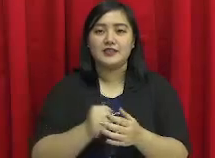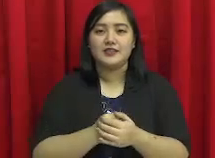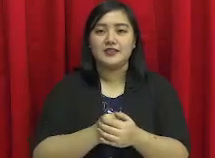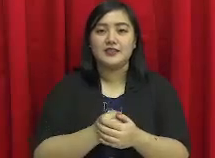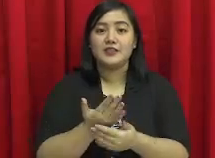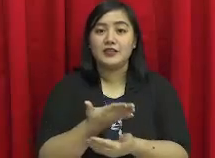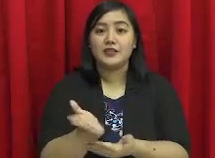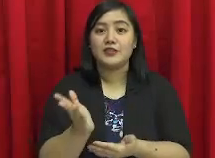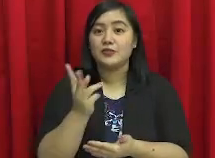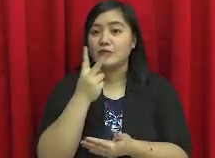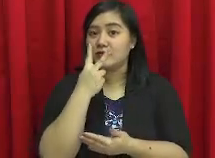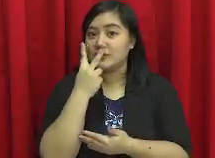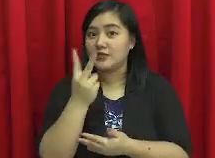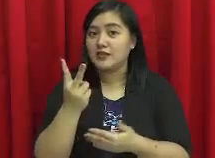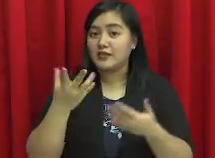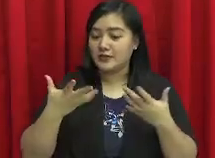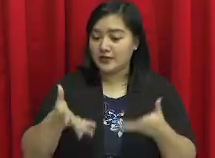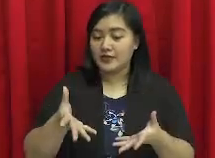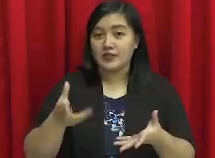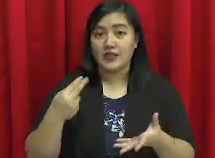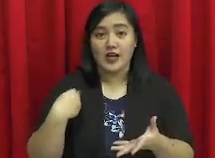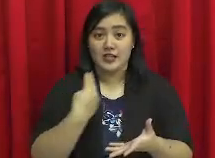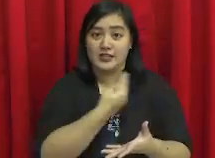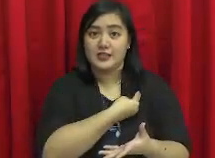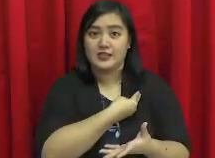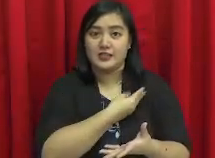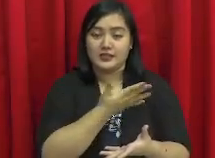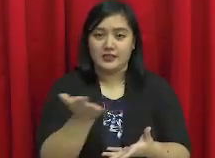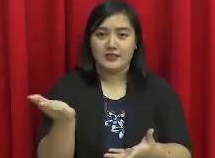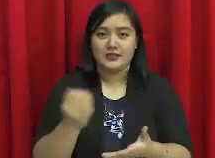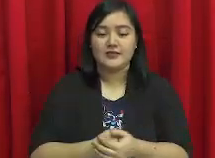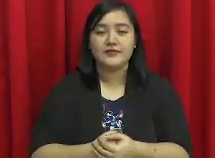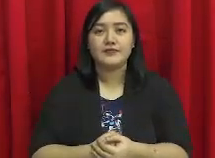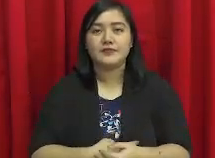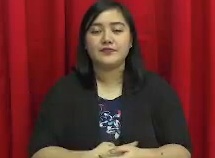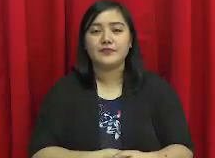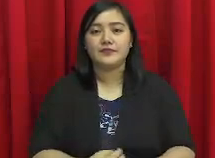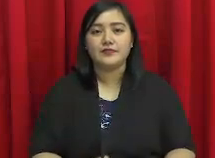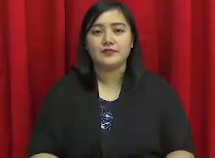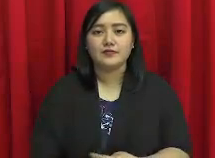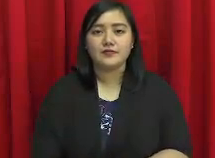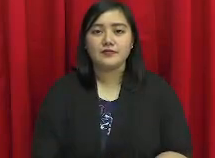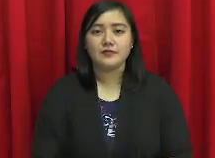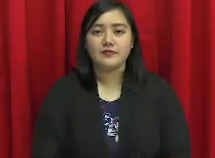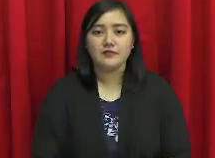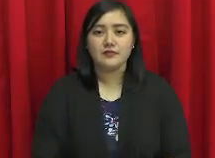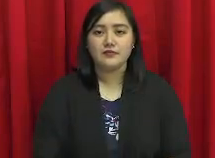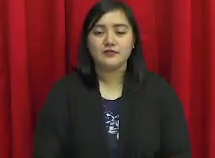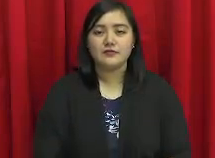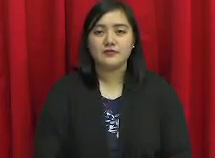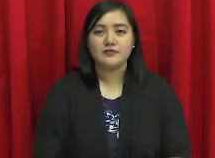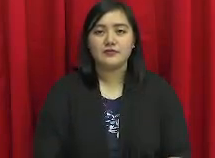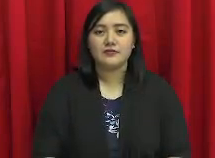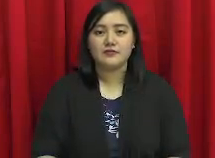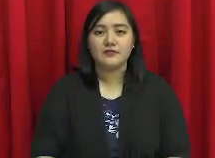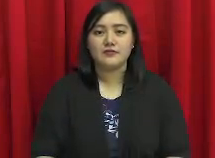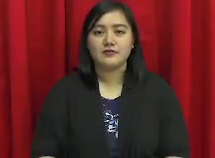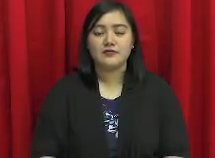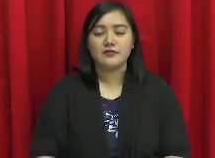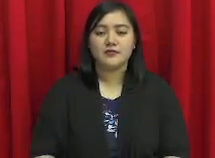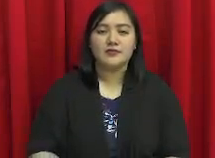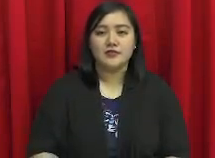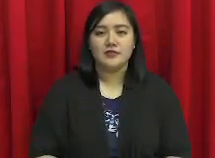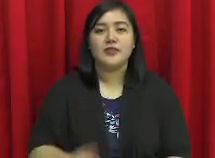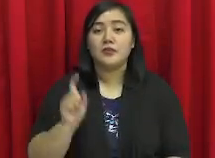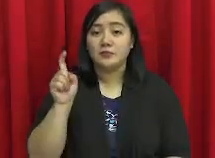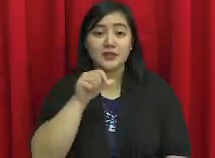Nakikita niyo po yung ibang mga staff ng ating po simbahan. Let me remind each one of us, we should never stop growing. Yes.